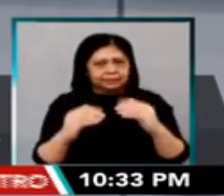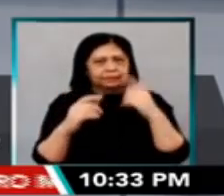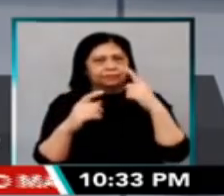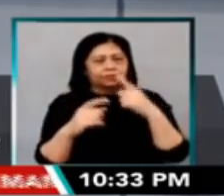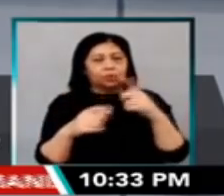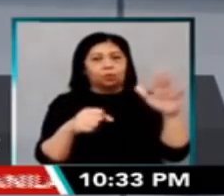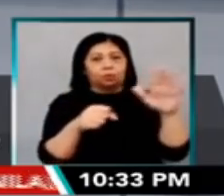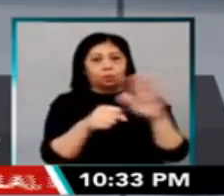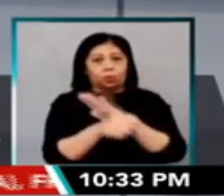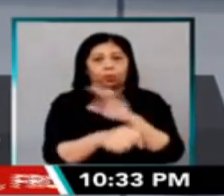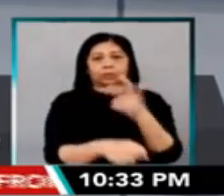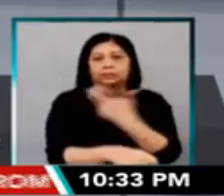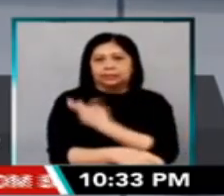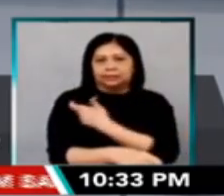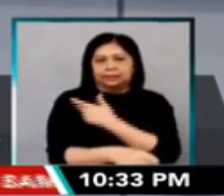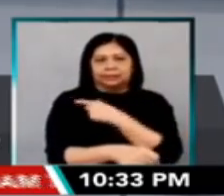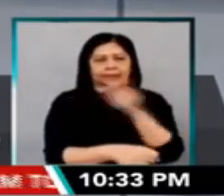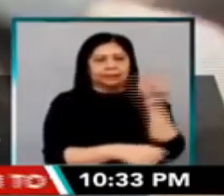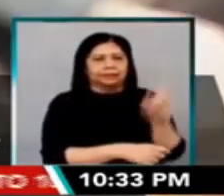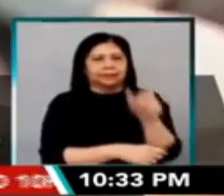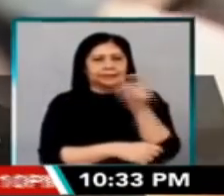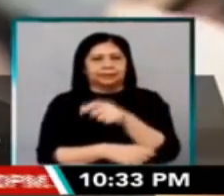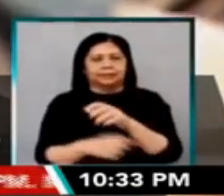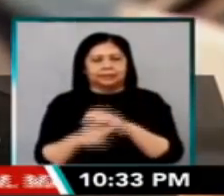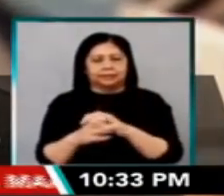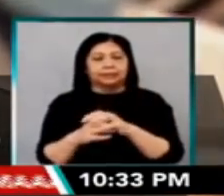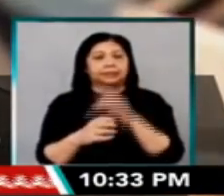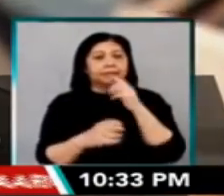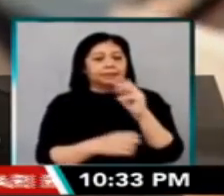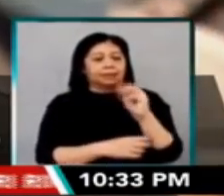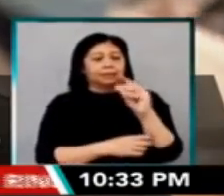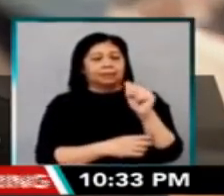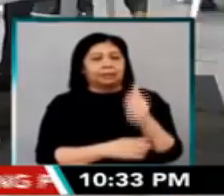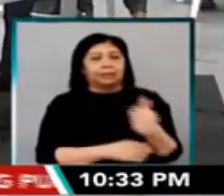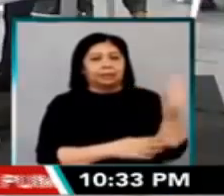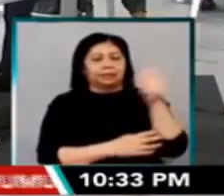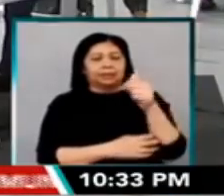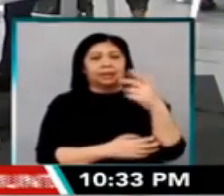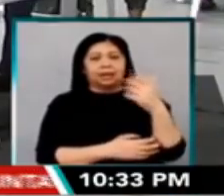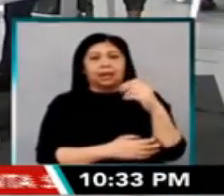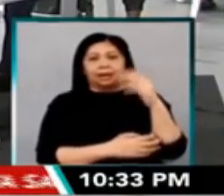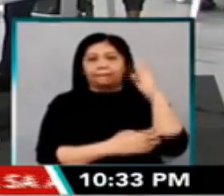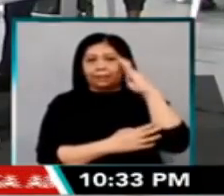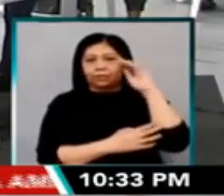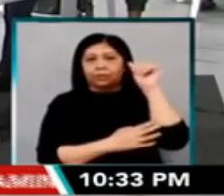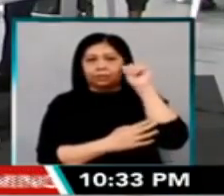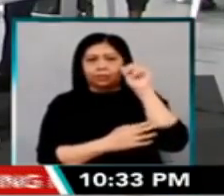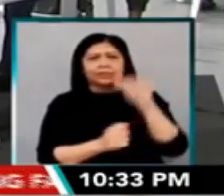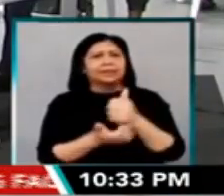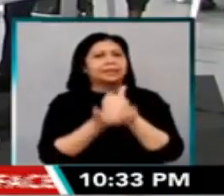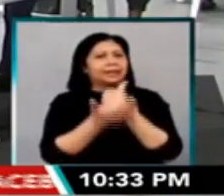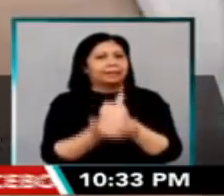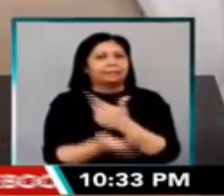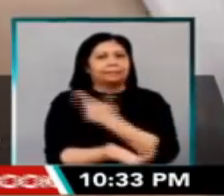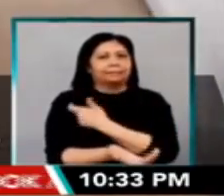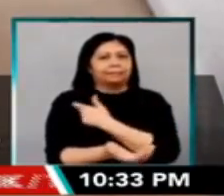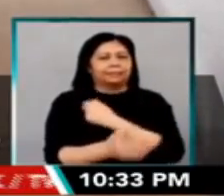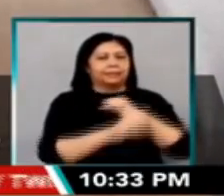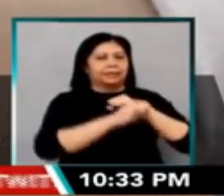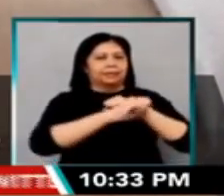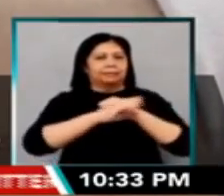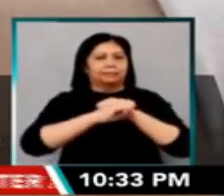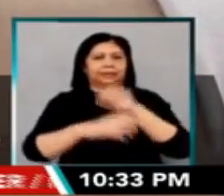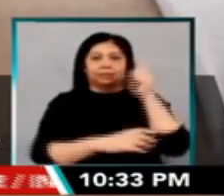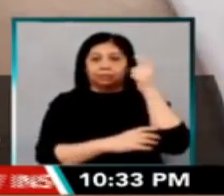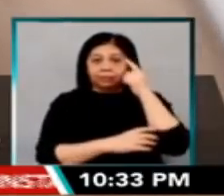vaccinated ng individual. Ayon kay MMDA Chairman Benher Abalos, makatutulong ito sa vaccination campaign ng gobyerno pati na